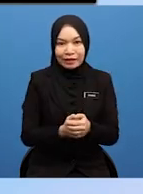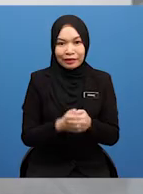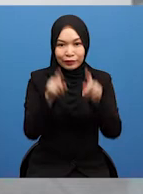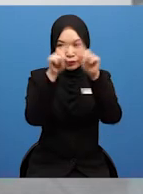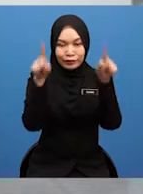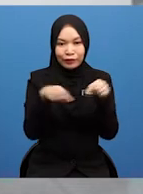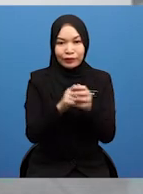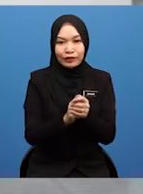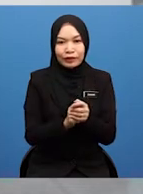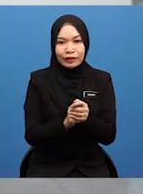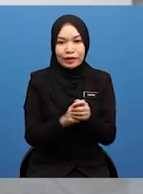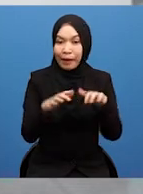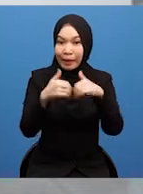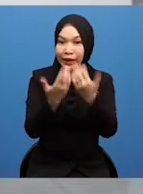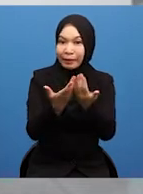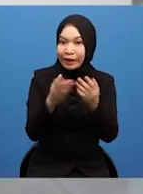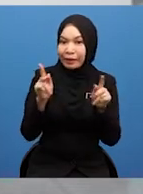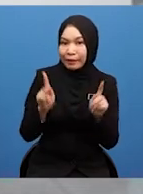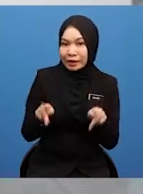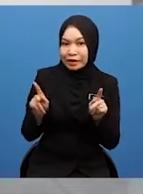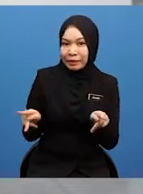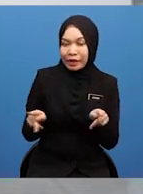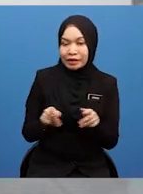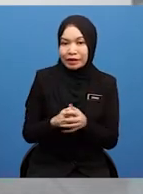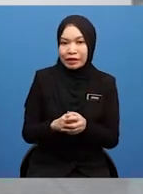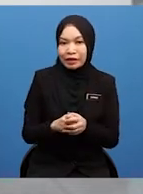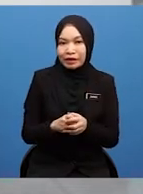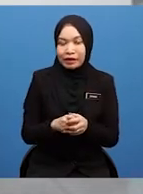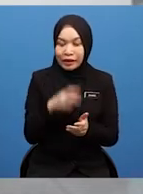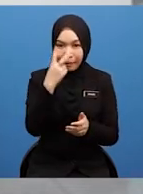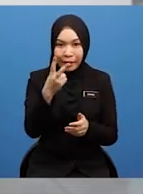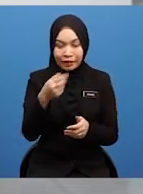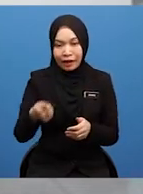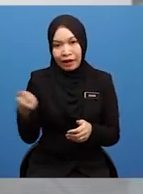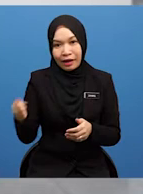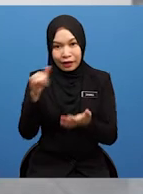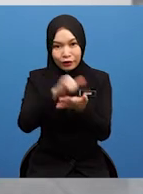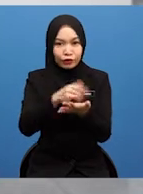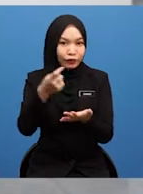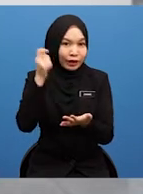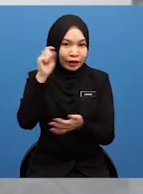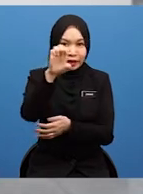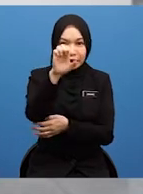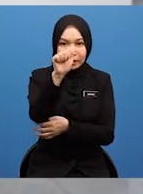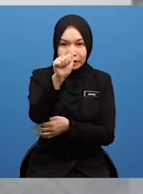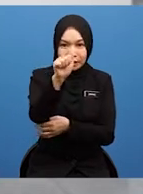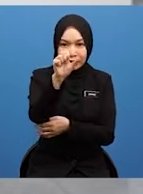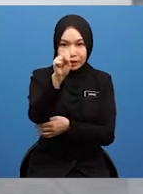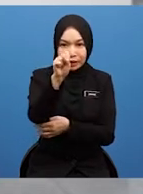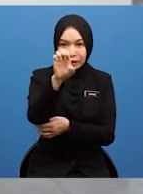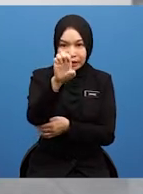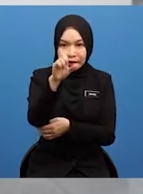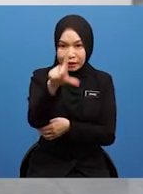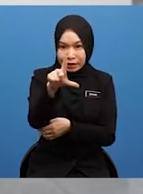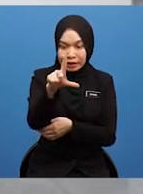noh Bagaimana pelajar-pelajar dan juga cigedong snowpark taala Tan tadi itulah alat yang Saigon katakan